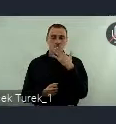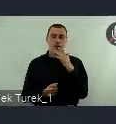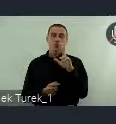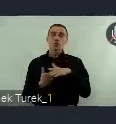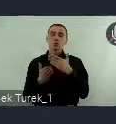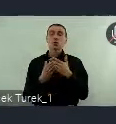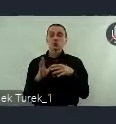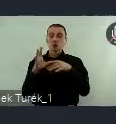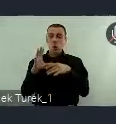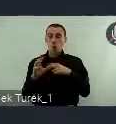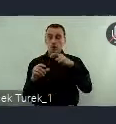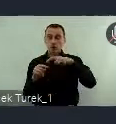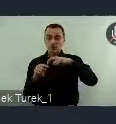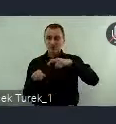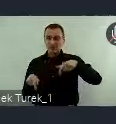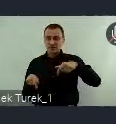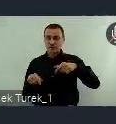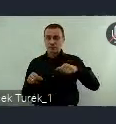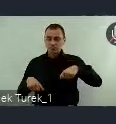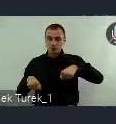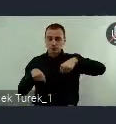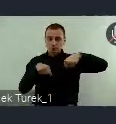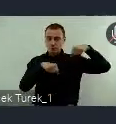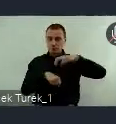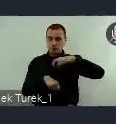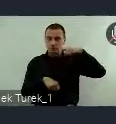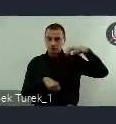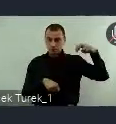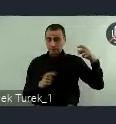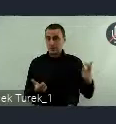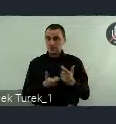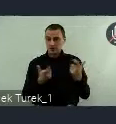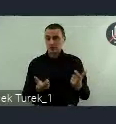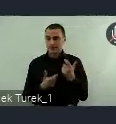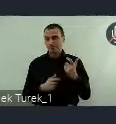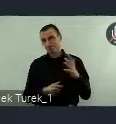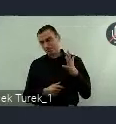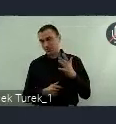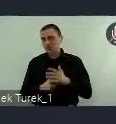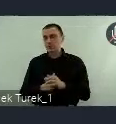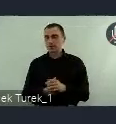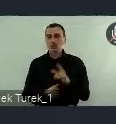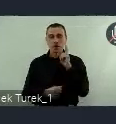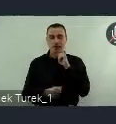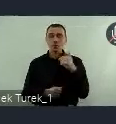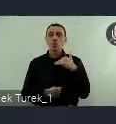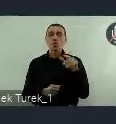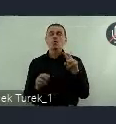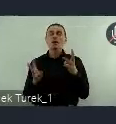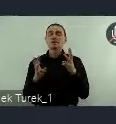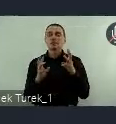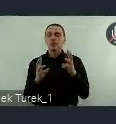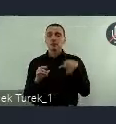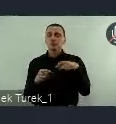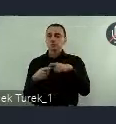pani Izo że jest niebezpieczny i jest niefajne I na przykład uczestnicy warsztatu terapii zajęciowej Polskiego Związku głuchych